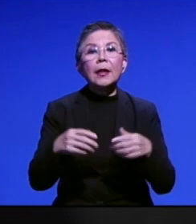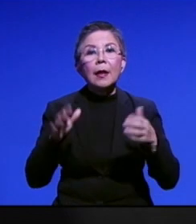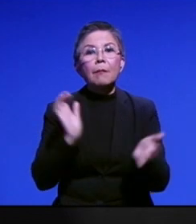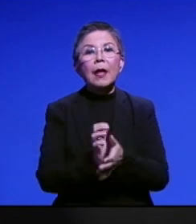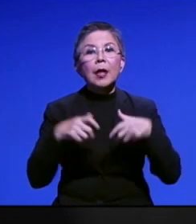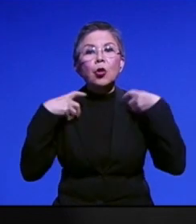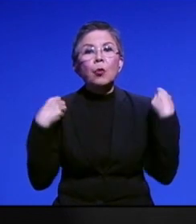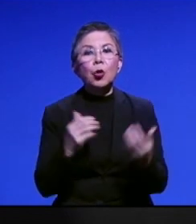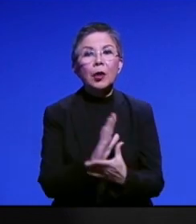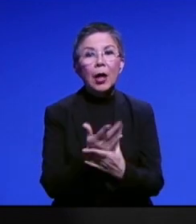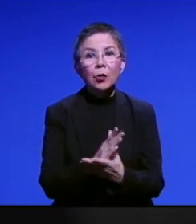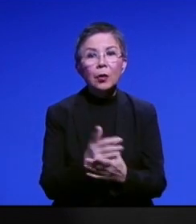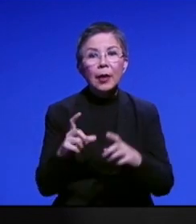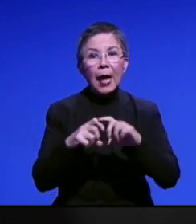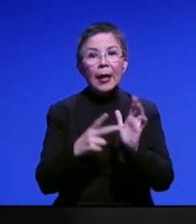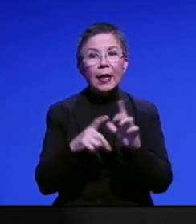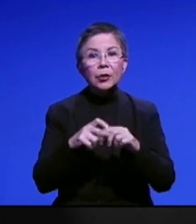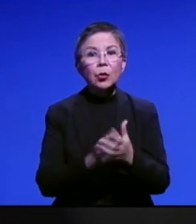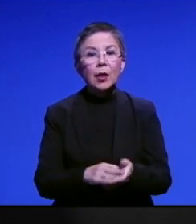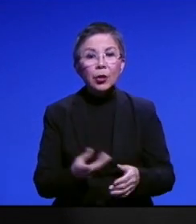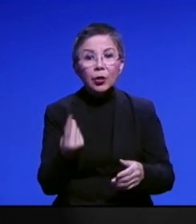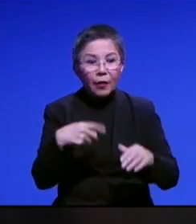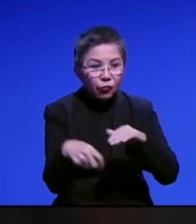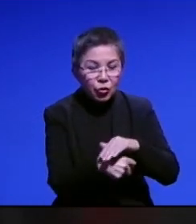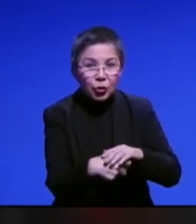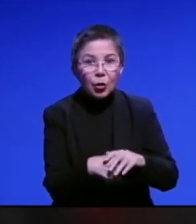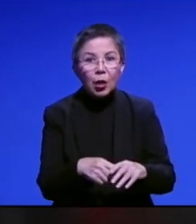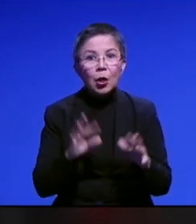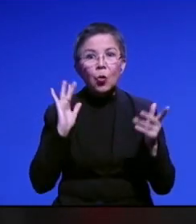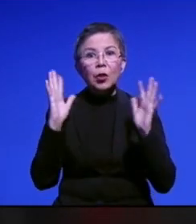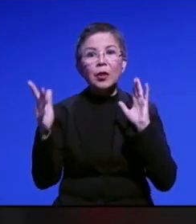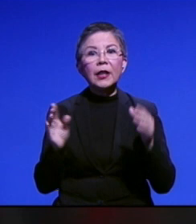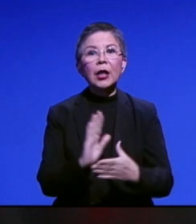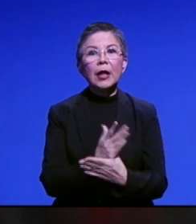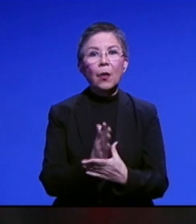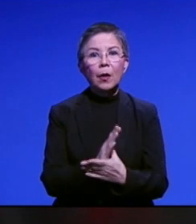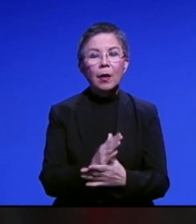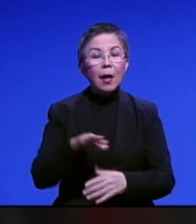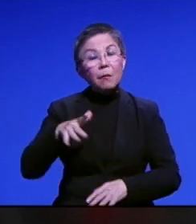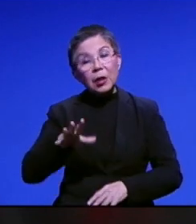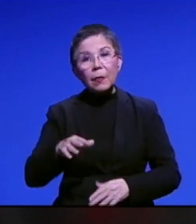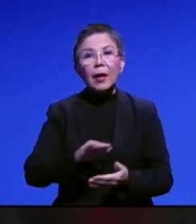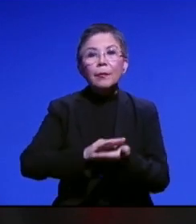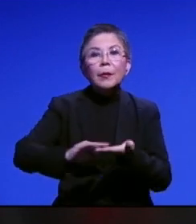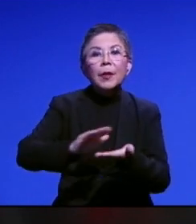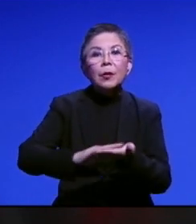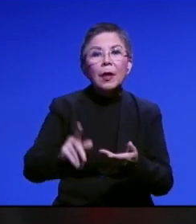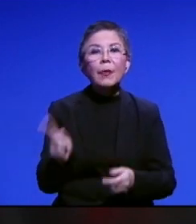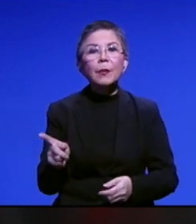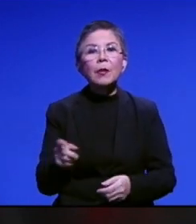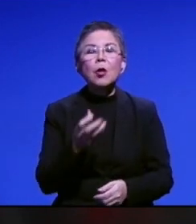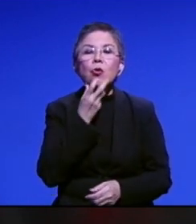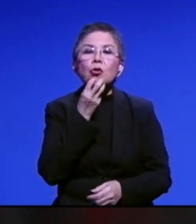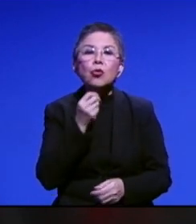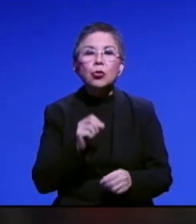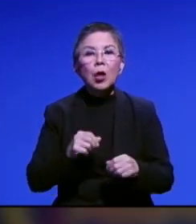Ma'amun. Anas merupakan terpidana korupsi suap alih fungsi kawasan hutan di Riau. Pertimbangan pemberian gerasi karena terpidana berusia